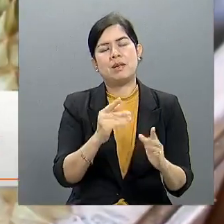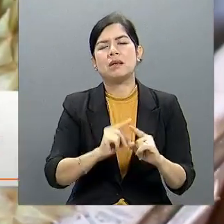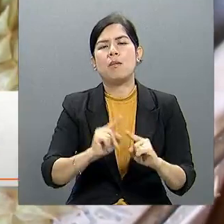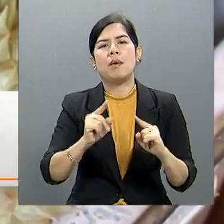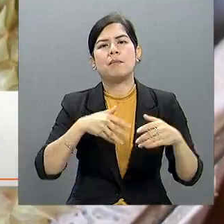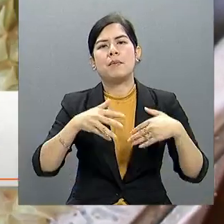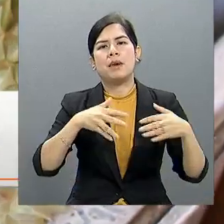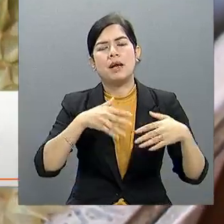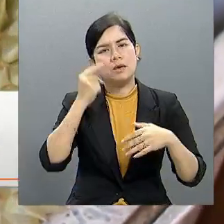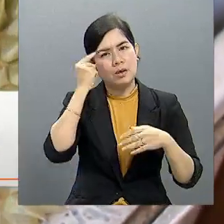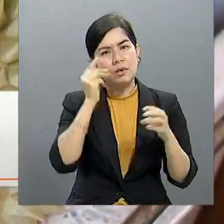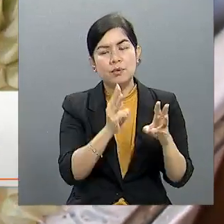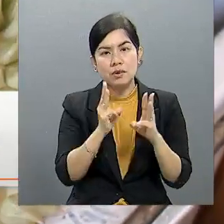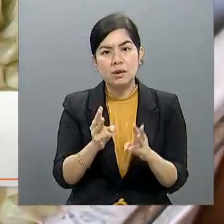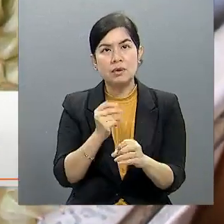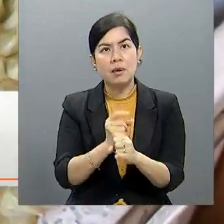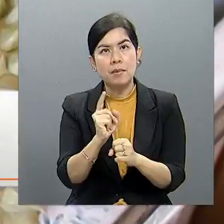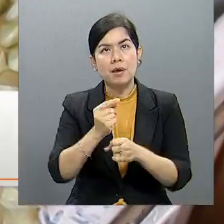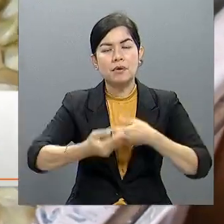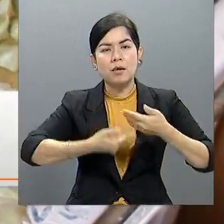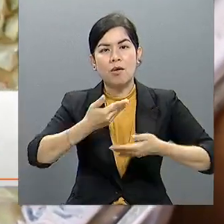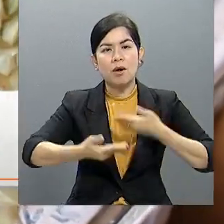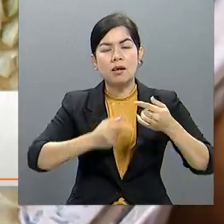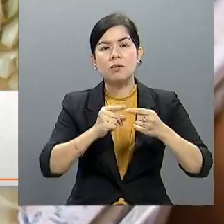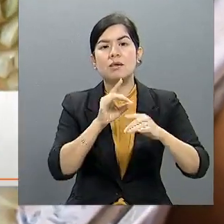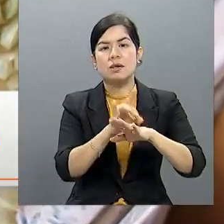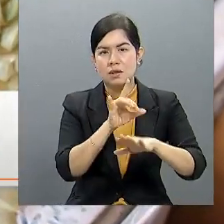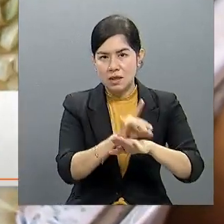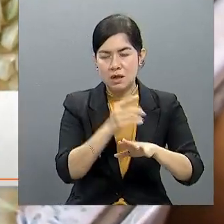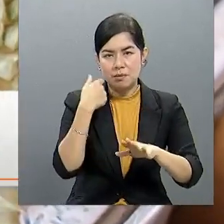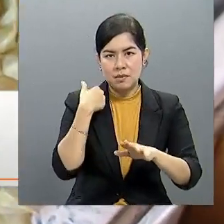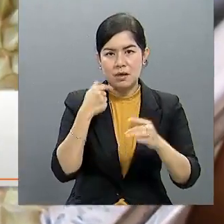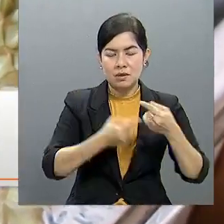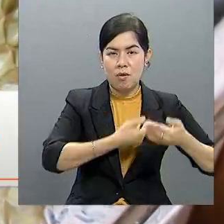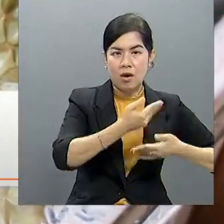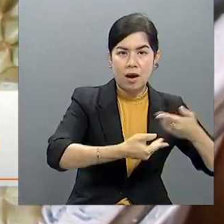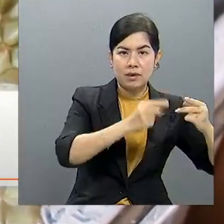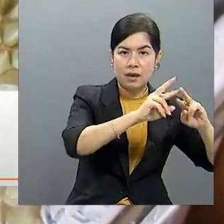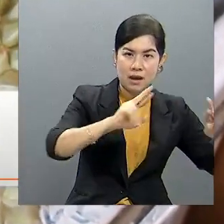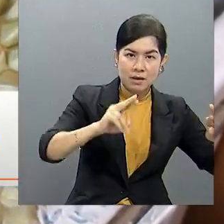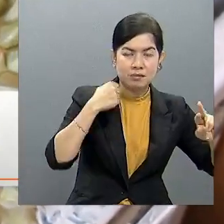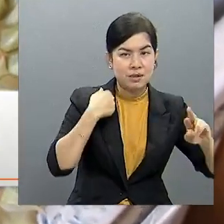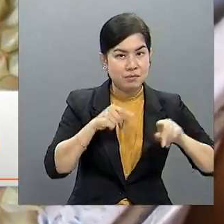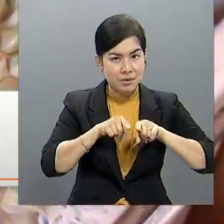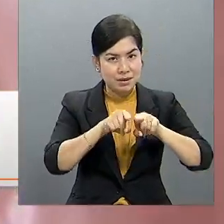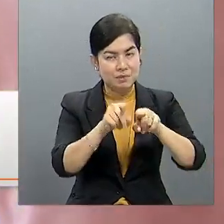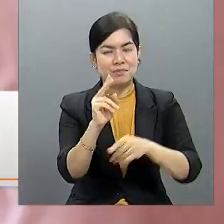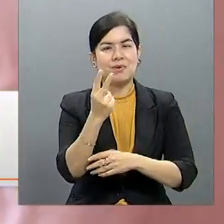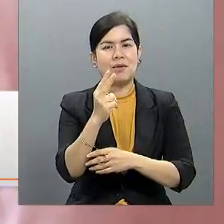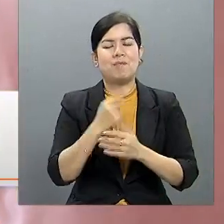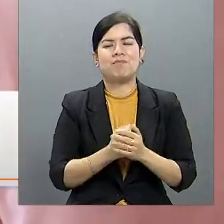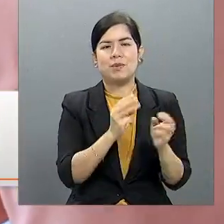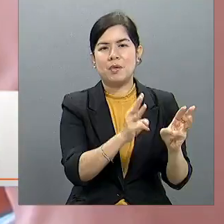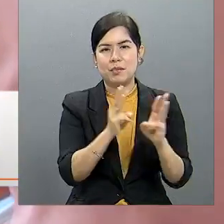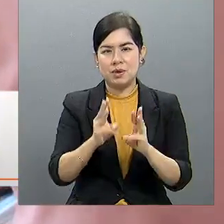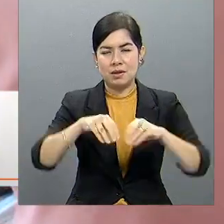ธีในการขายทเรีนออนไน์วบคู่กับการขายปลีกหนาร้นะคือว่าเป็นอีกหนึ่งช่องครางในการจดจำหน่าย